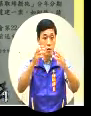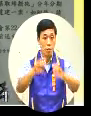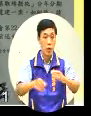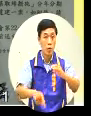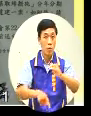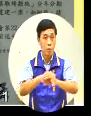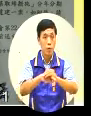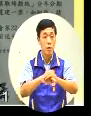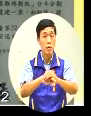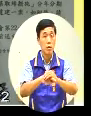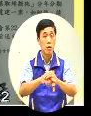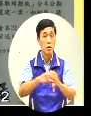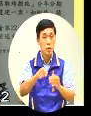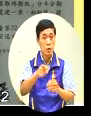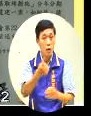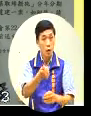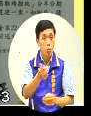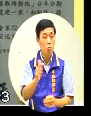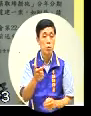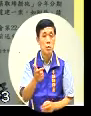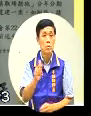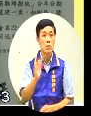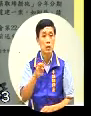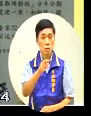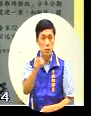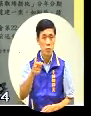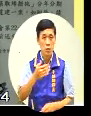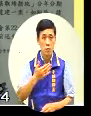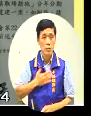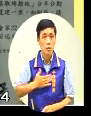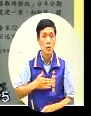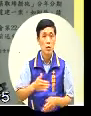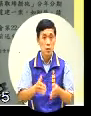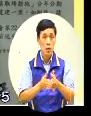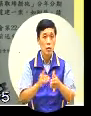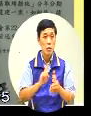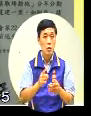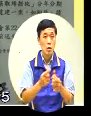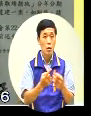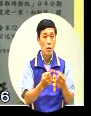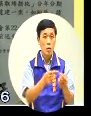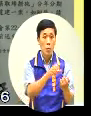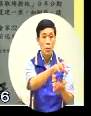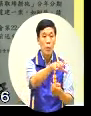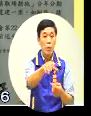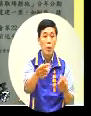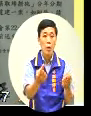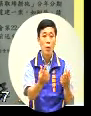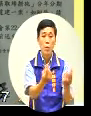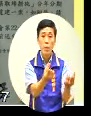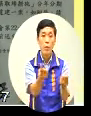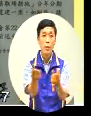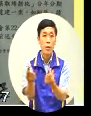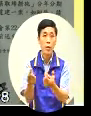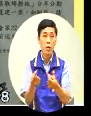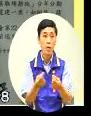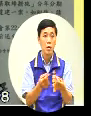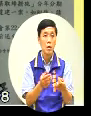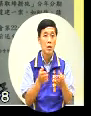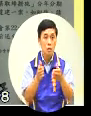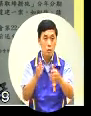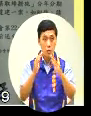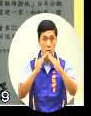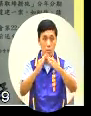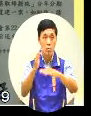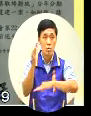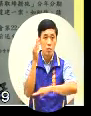违建是不是好事，但是你也要知道说比比皆是的违建，事实上对我们的市府来讲也是相当